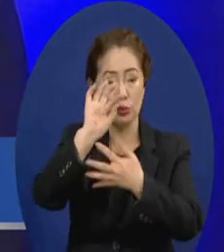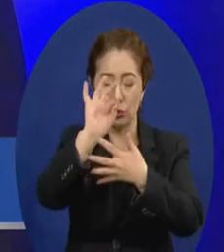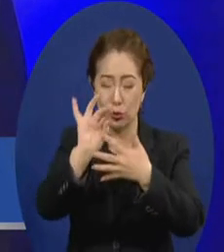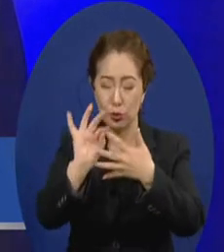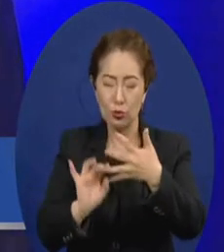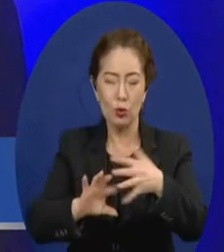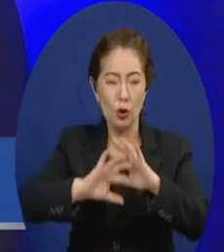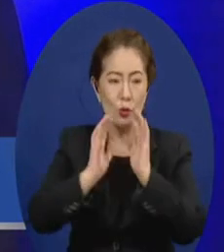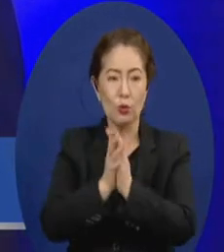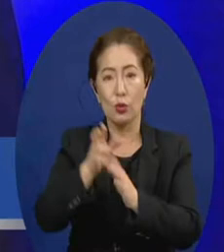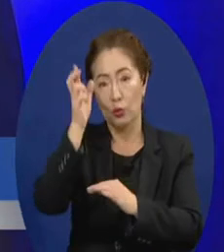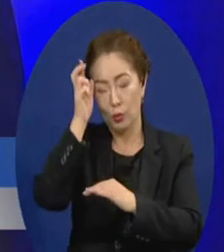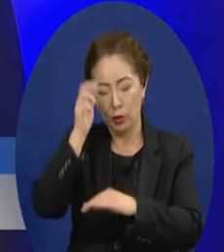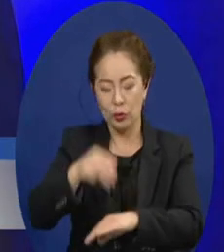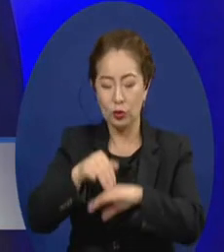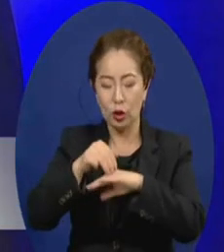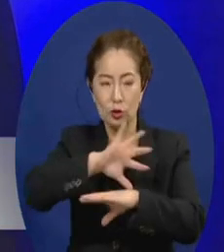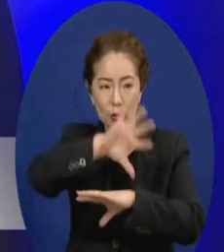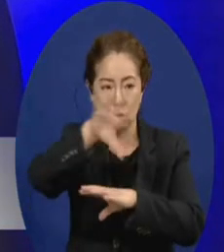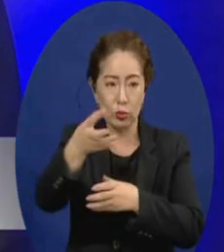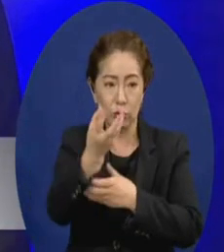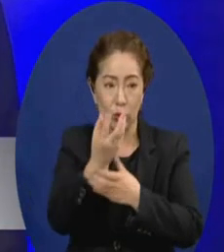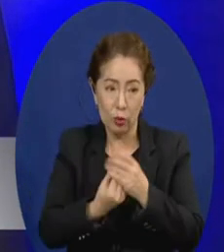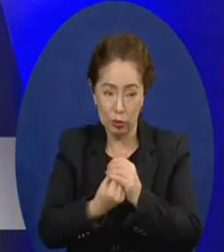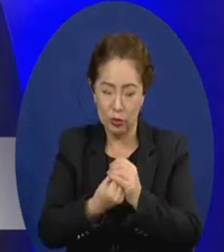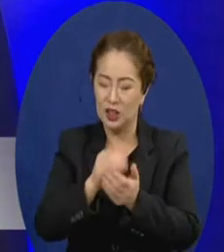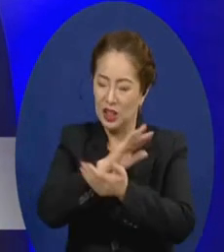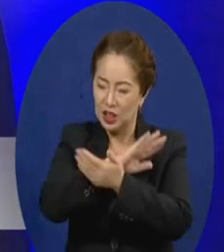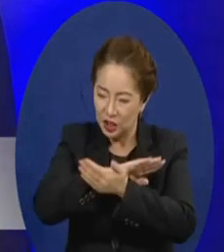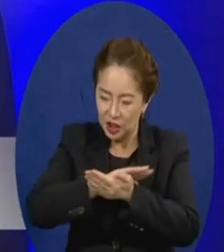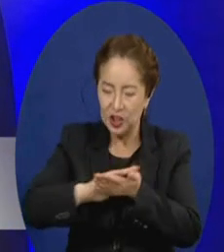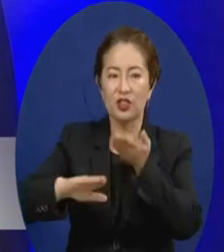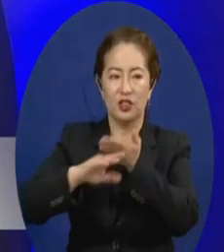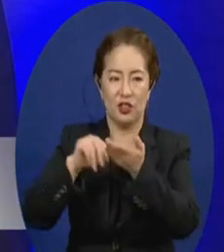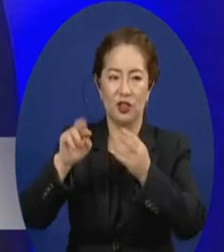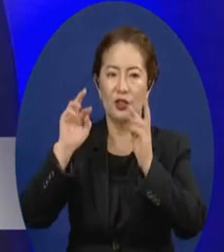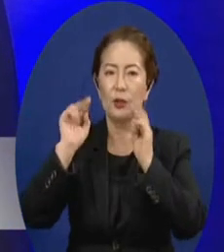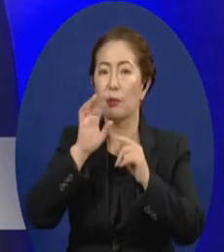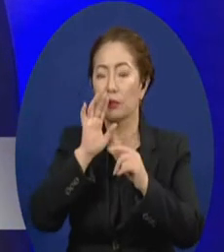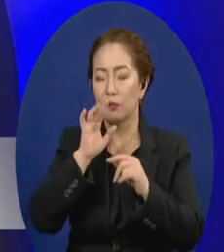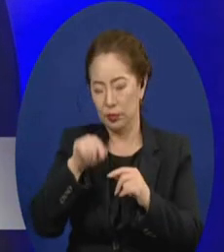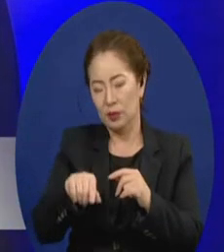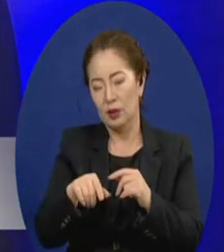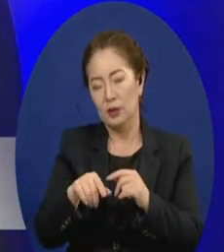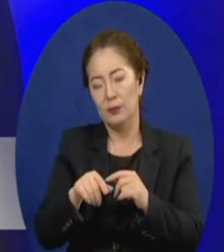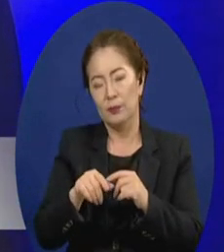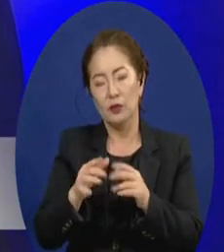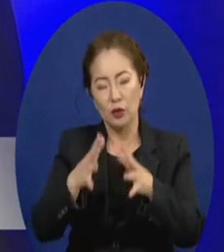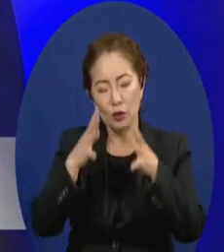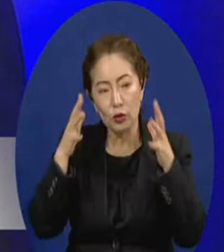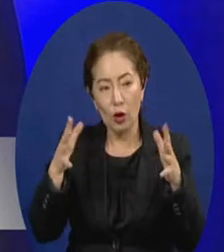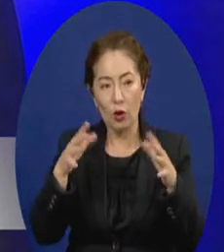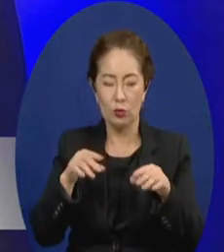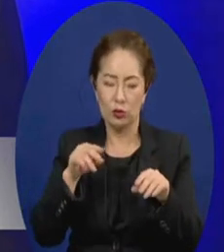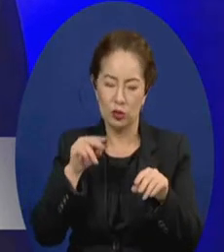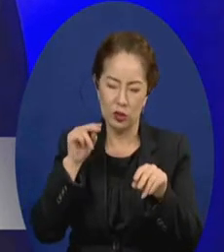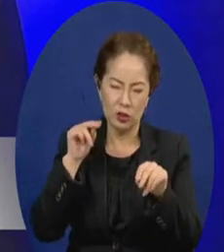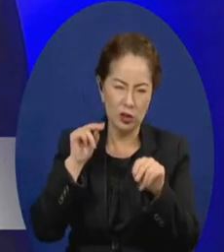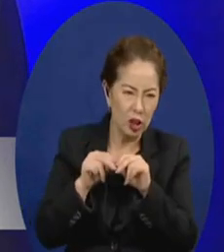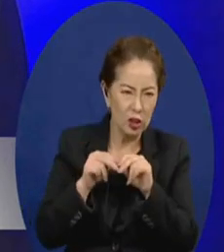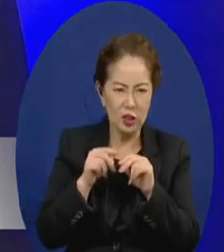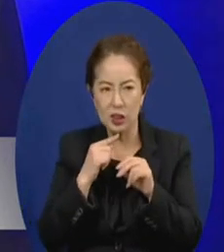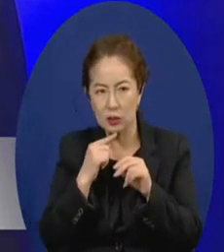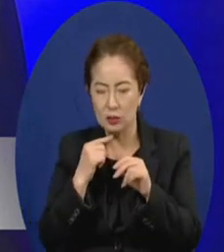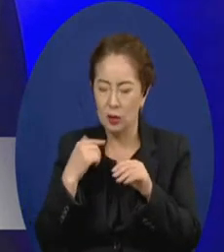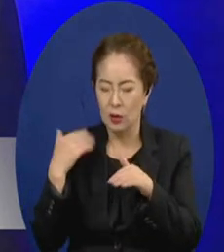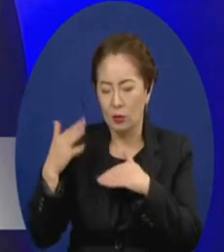салбар боловсролын бүх тогтолцоогоо багтаасан ийм шинжилгээг нэг зэрэг хийх чагаар одоо нэлээд тийм маш том сорилтыг дагуулсан